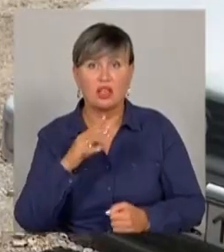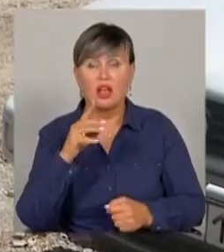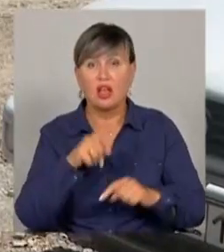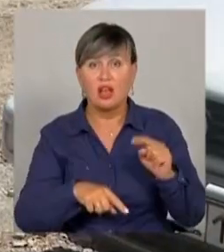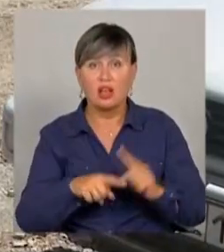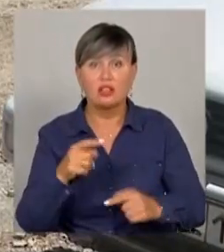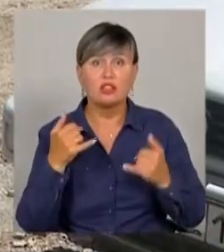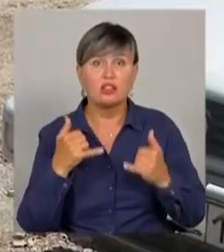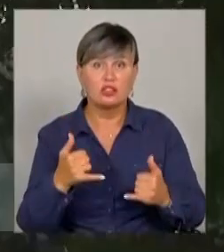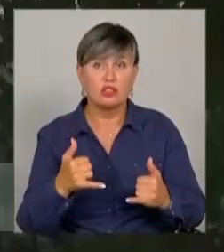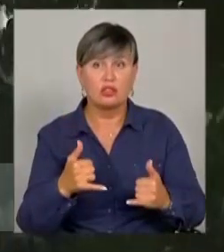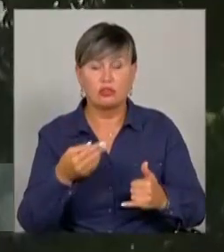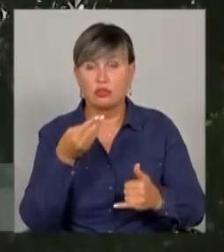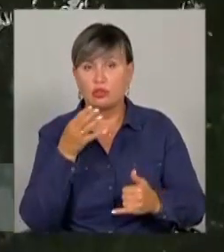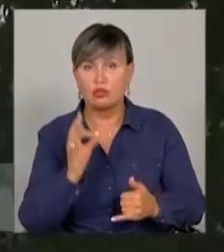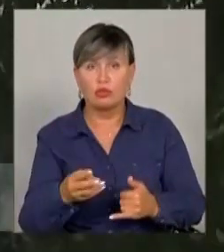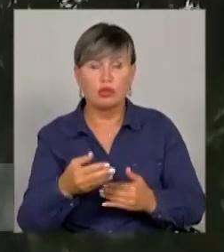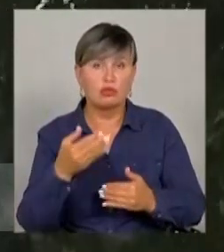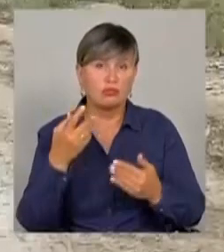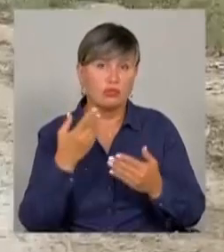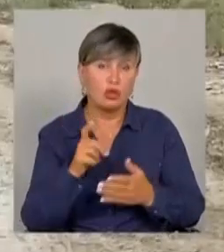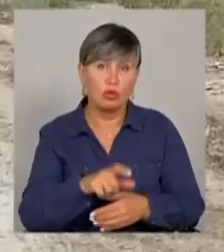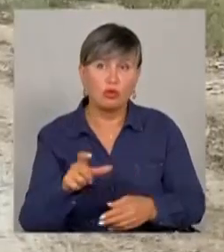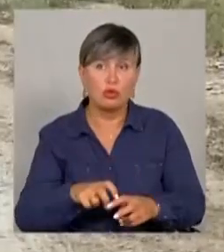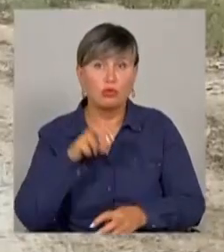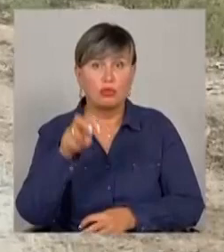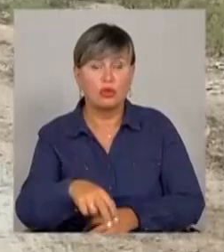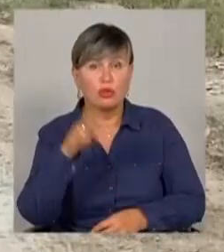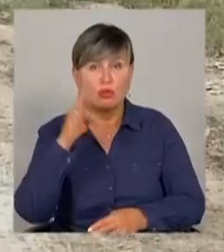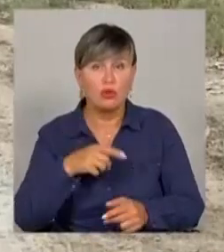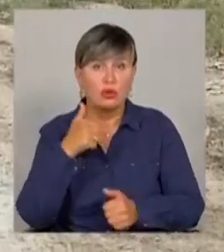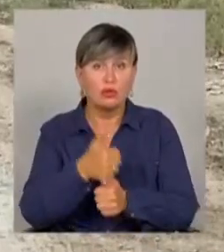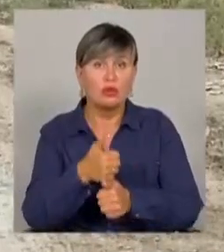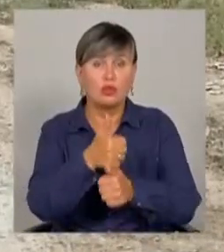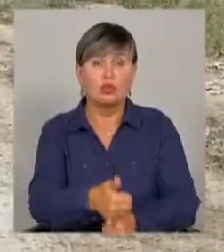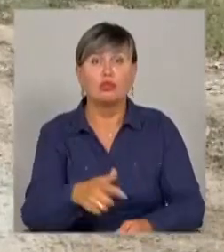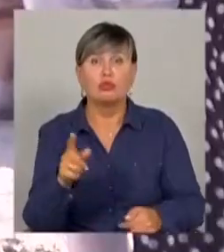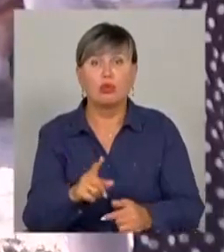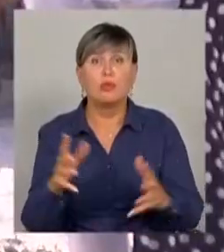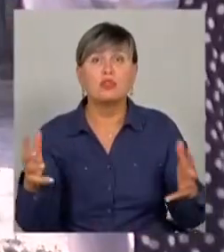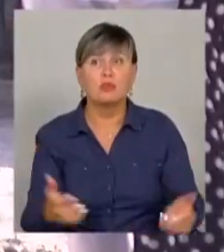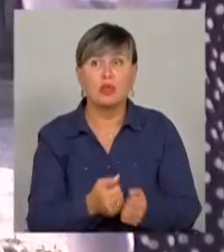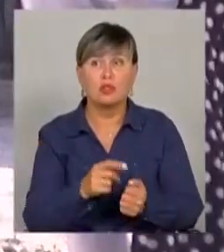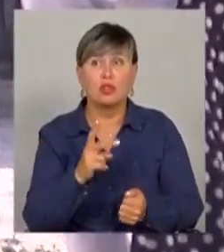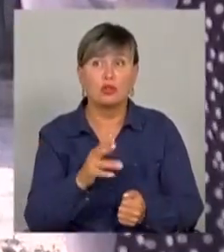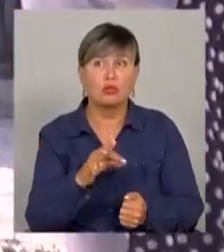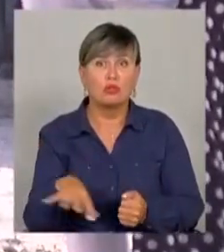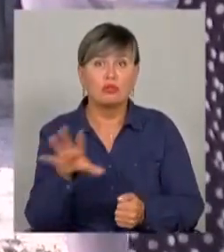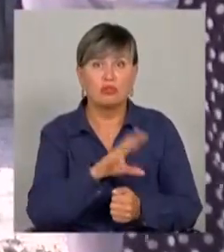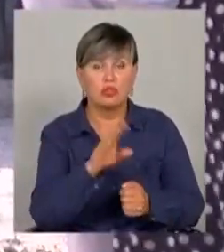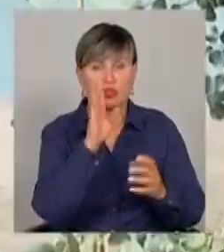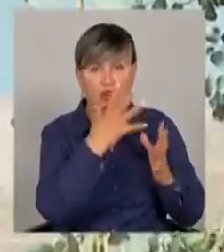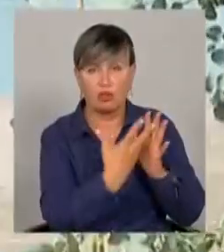утонувших сейчас пребывают в шоке. По предварительной версии, люди прыгали в воду друг за другом, чтобы спасти утопающих. Но их всех затянуло в